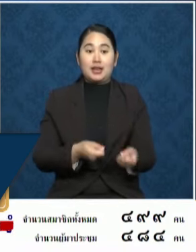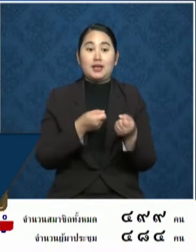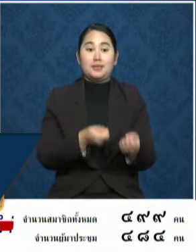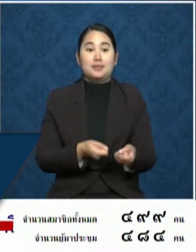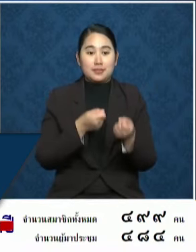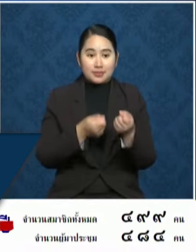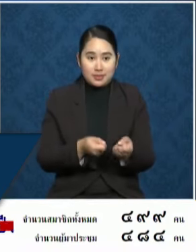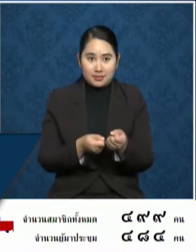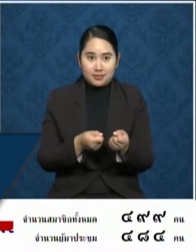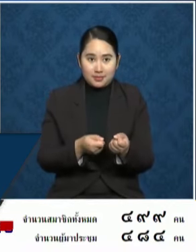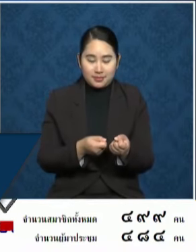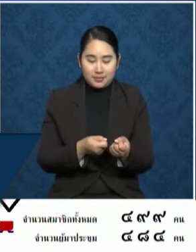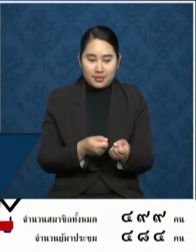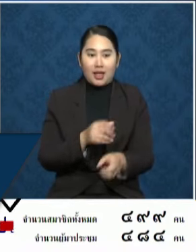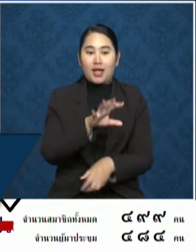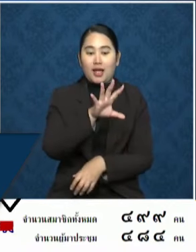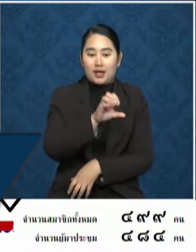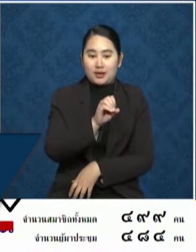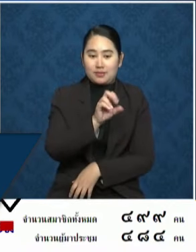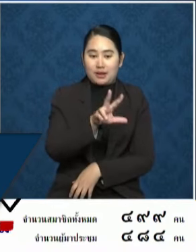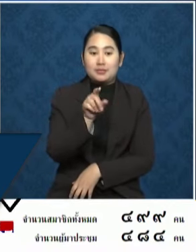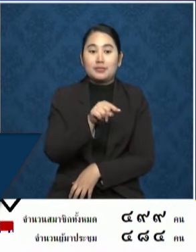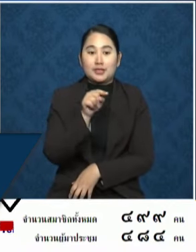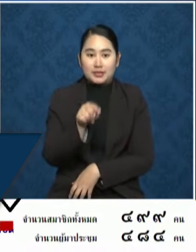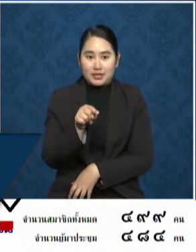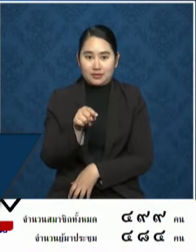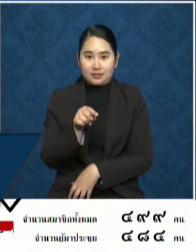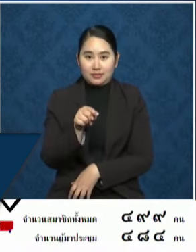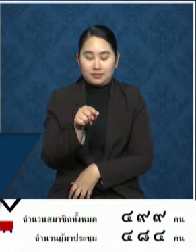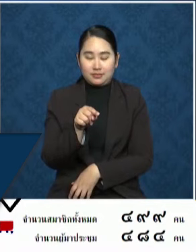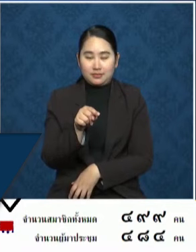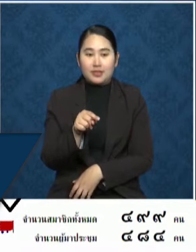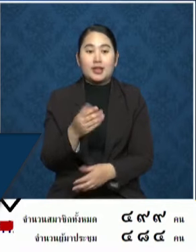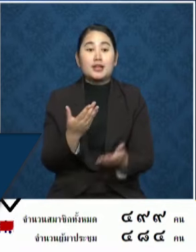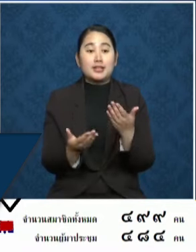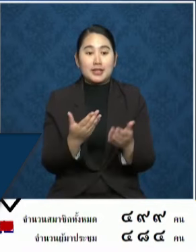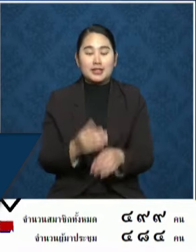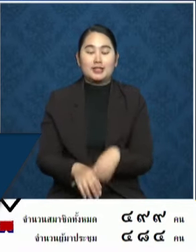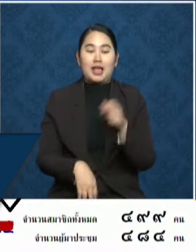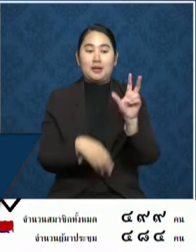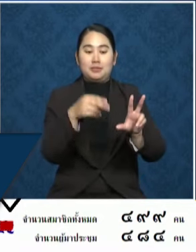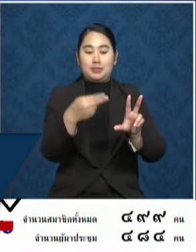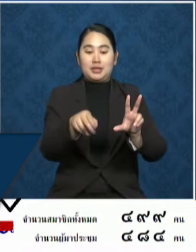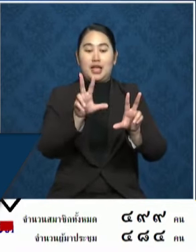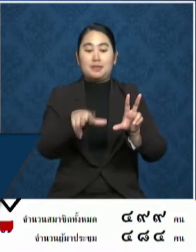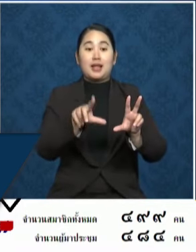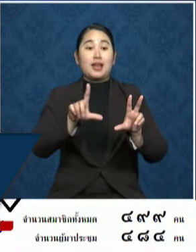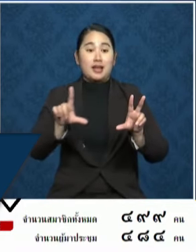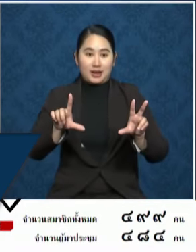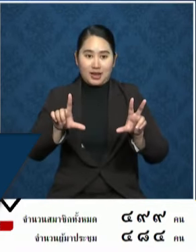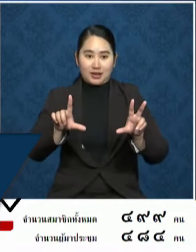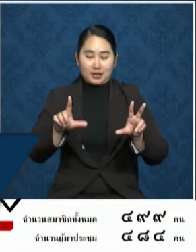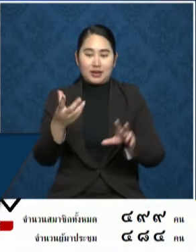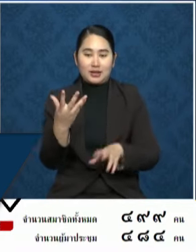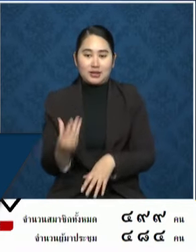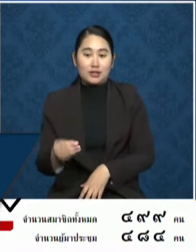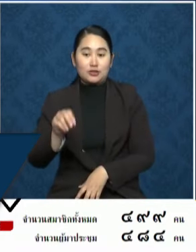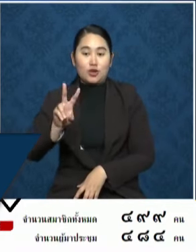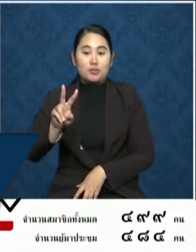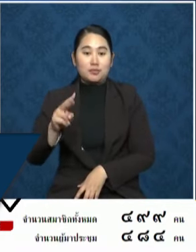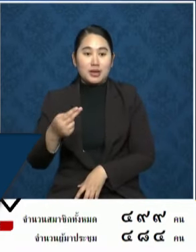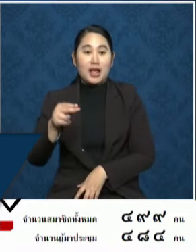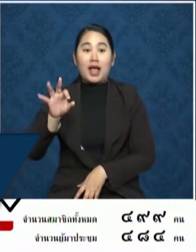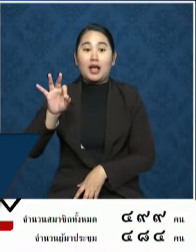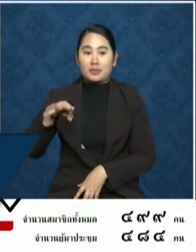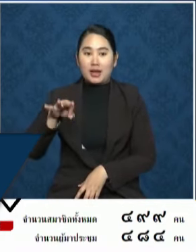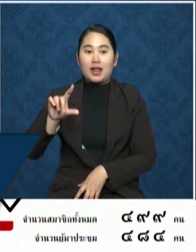เดิม53%ครับหรือ 33,000ล้านส่วนที่เหลืออีก 29,000ล้านนั้น